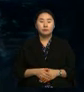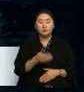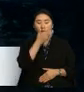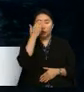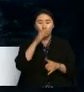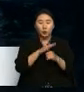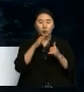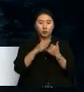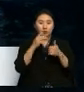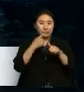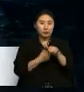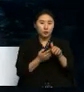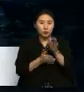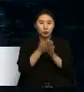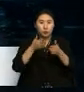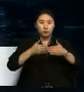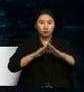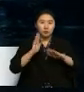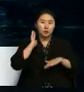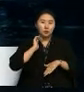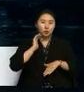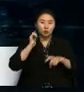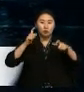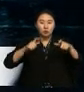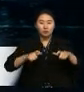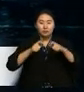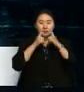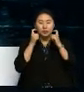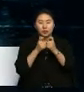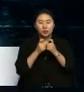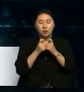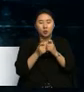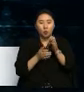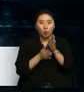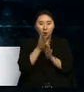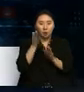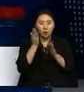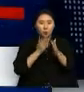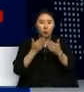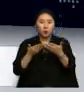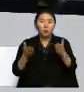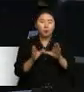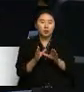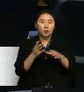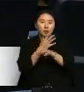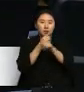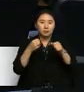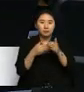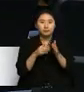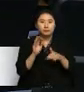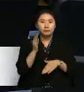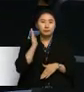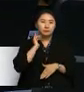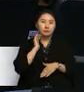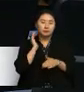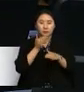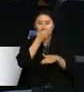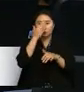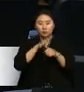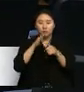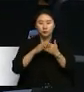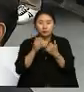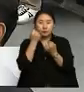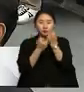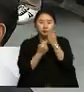청소년 친화 도시 조성을 위해 의정부시 지영 돼 민관 02 업무협약을 체결했습니다 의정부시 청소년